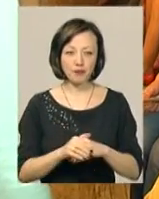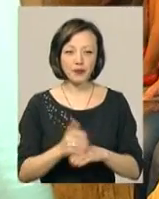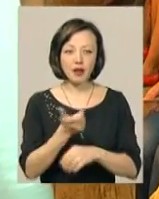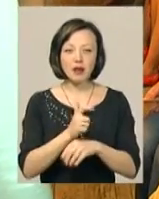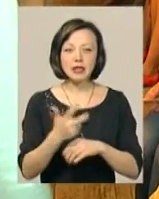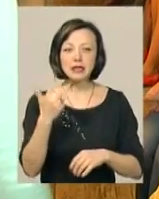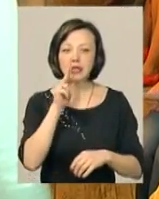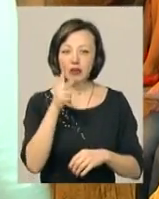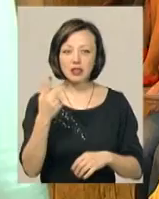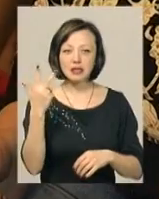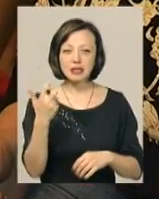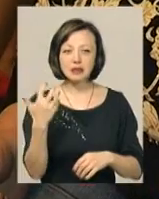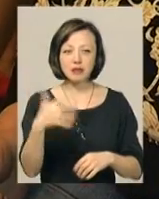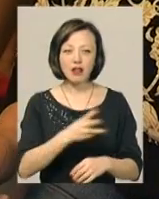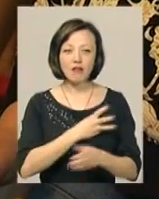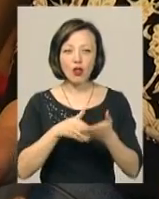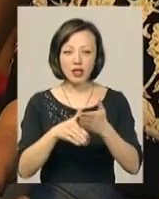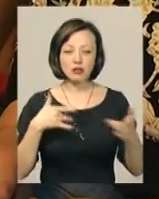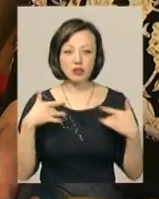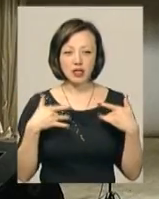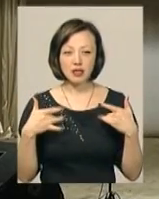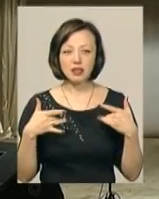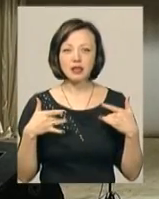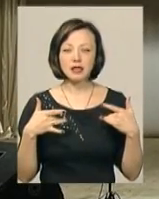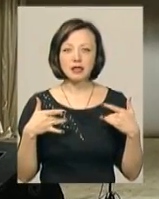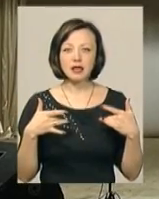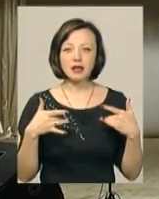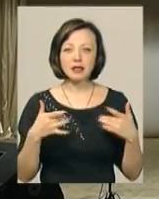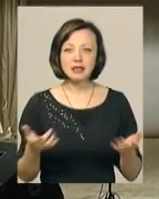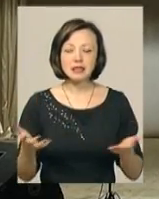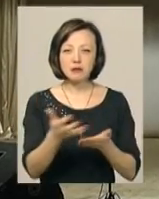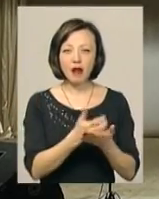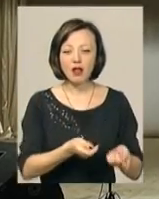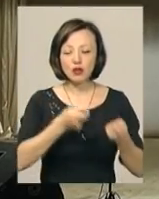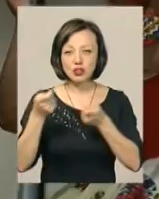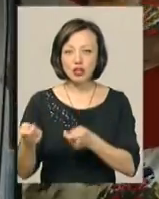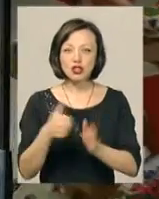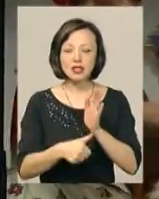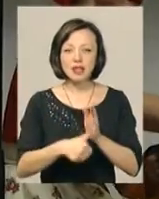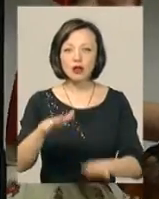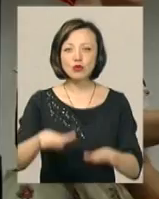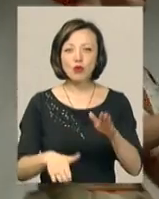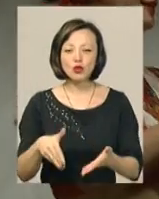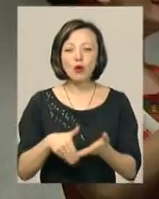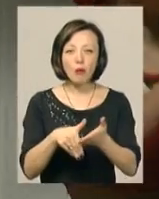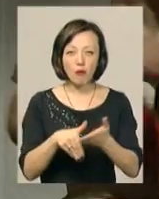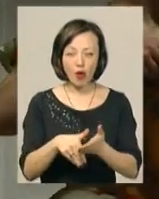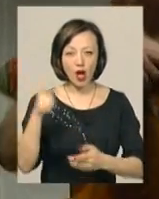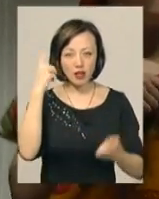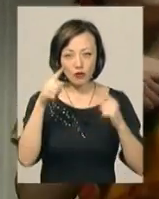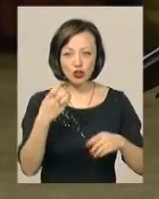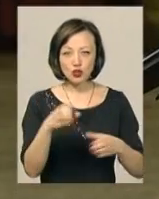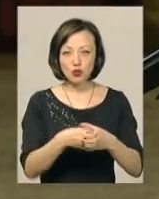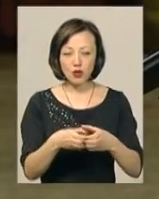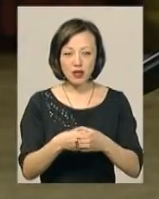дали 350 волонтерських концертів. Зібрали і доставили в зону АТО більше 60 тонн гуманітарної допомоги. Творча сотня